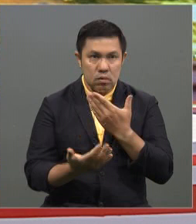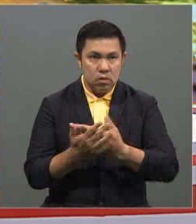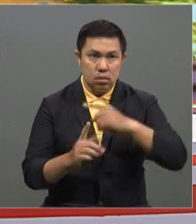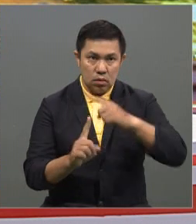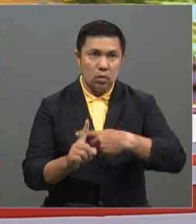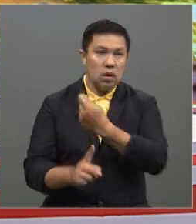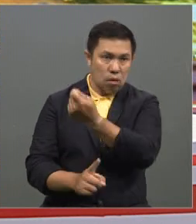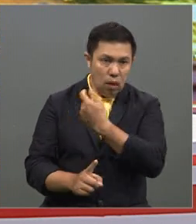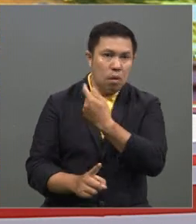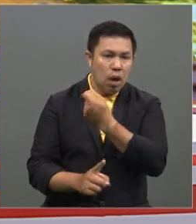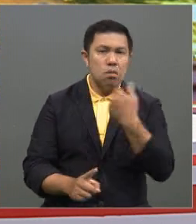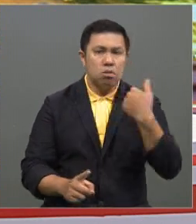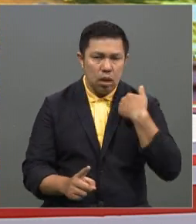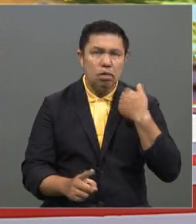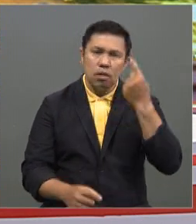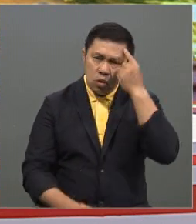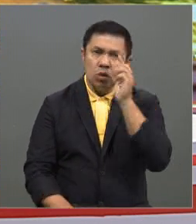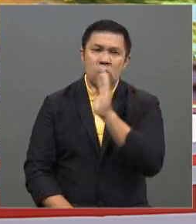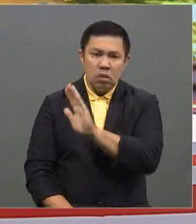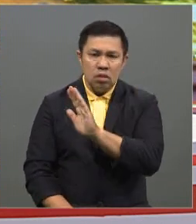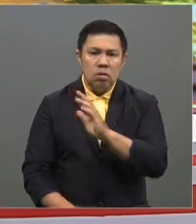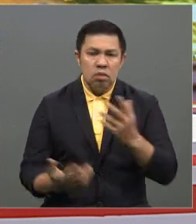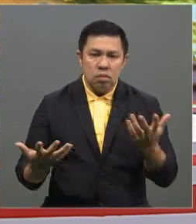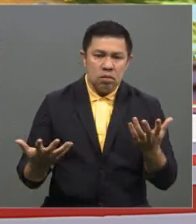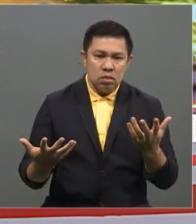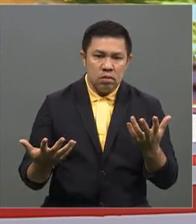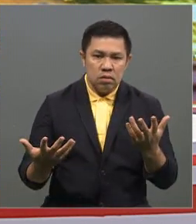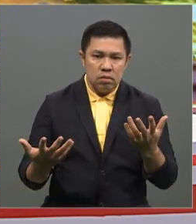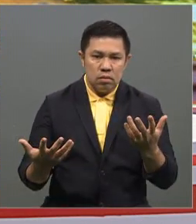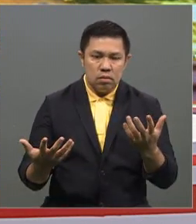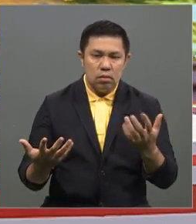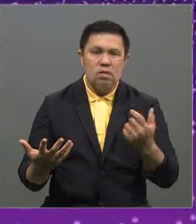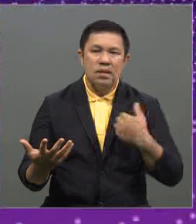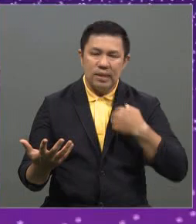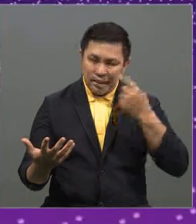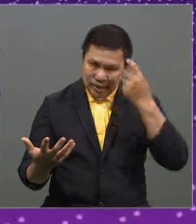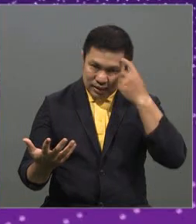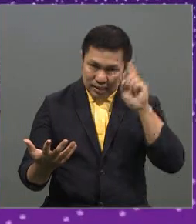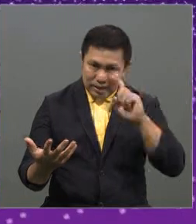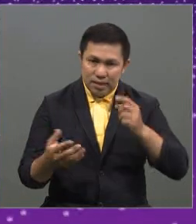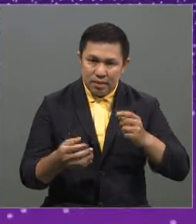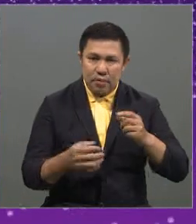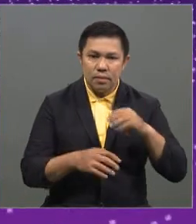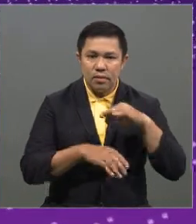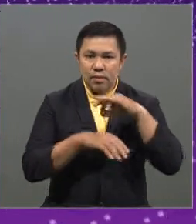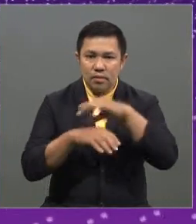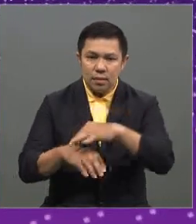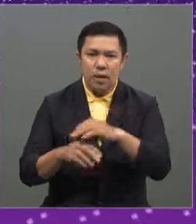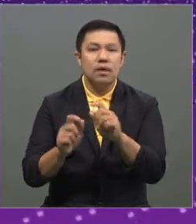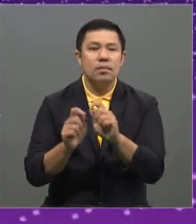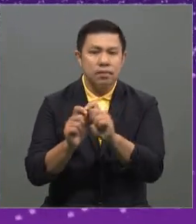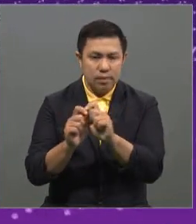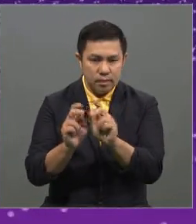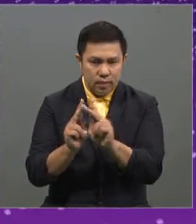เดือนอยู่ไงเขาให้ความเห็นแบบนี้ดังนั้นก็เลยมีการคิดว่าน่าจะตั้งแล้วก็ตั้งจริงๆวันนี้สุดท้ายที่